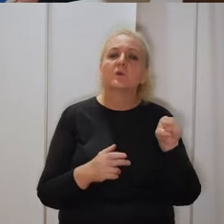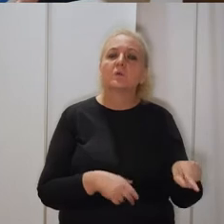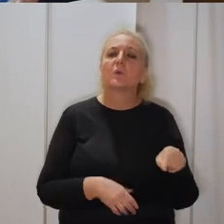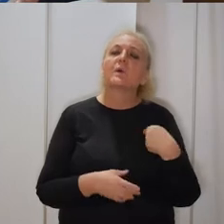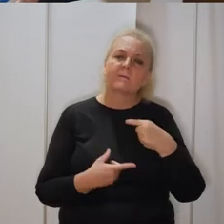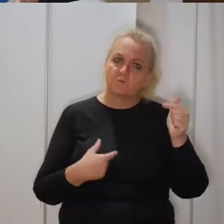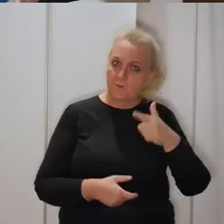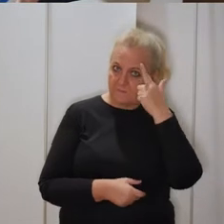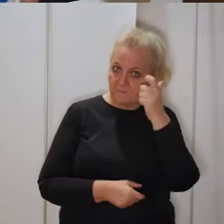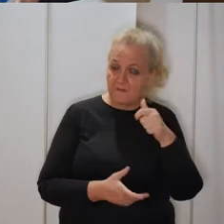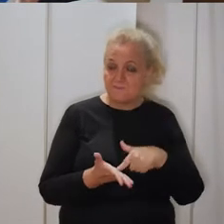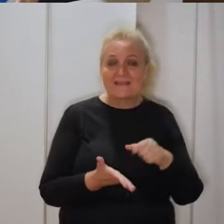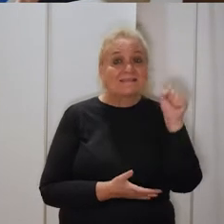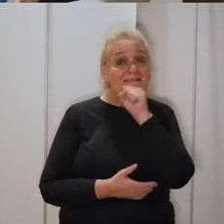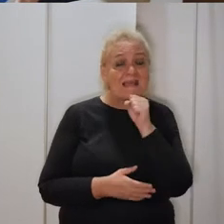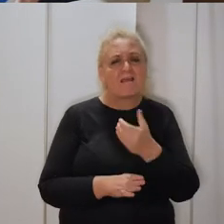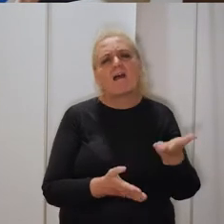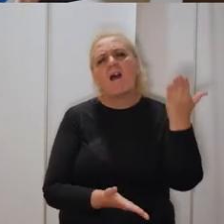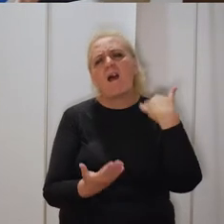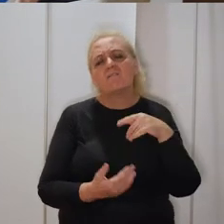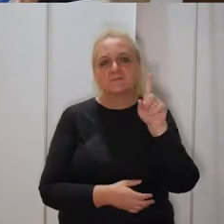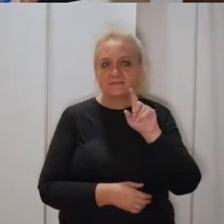To trzeba pamiętać też, że w tych starych zinach